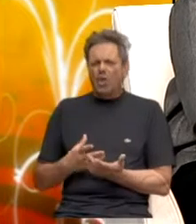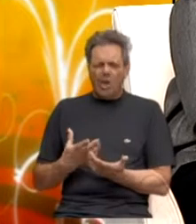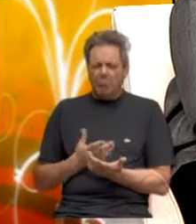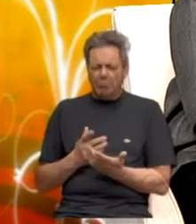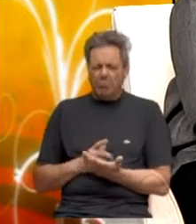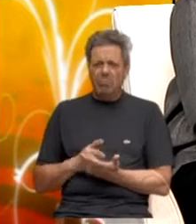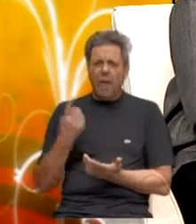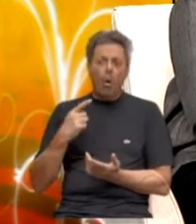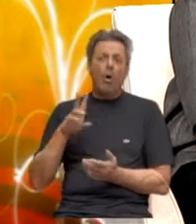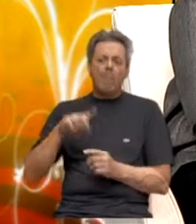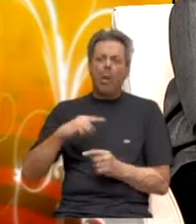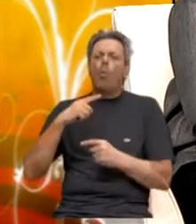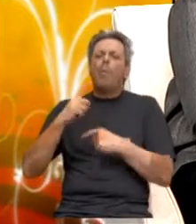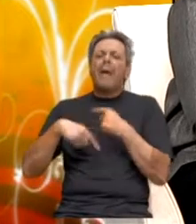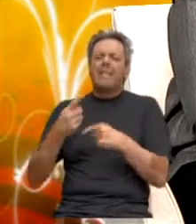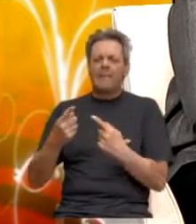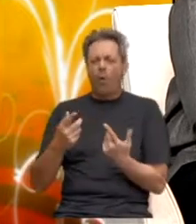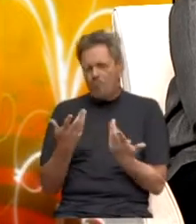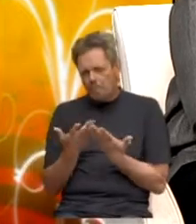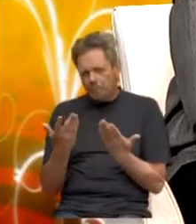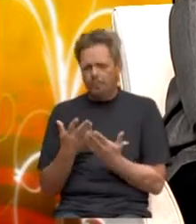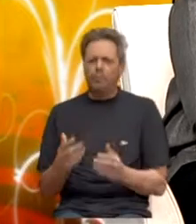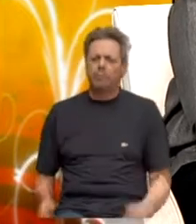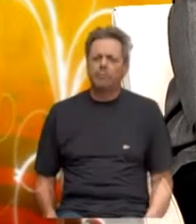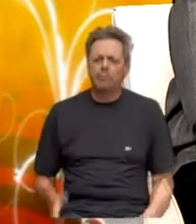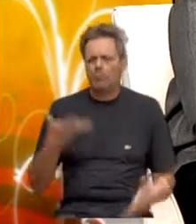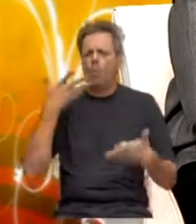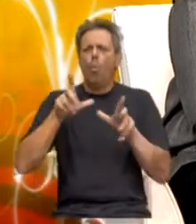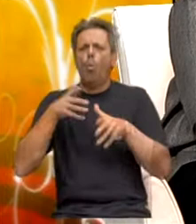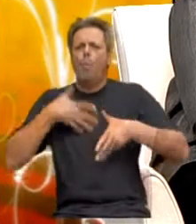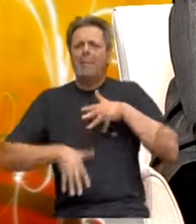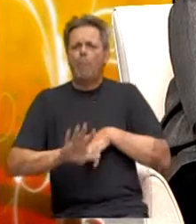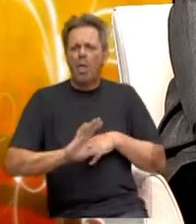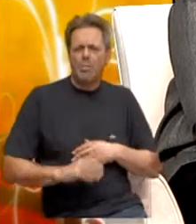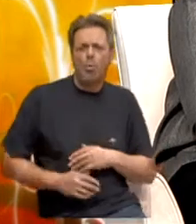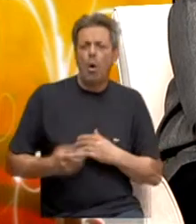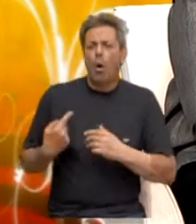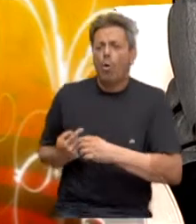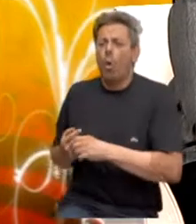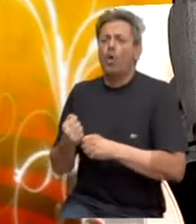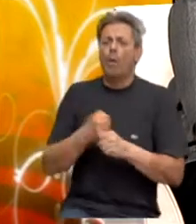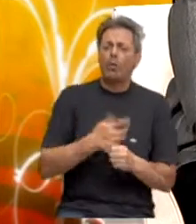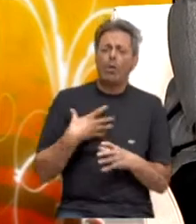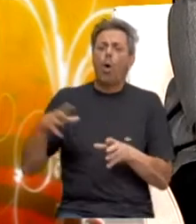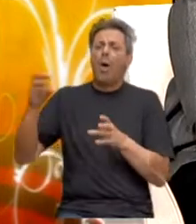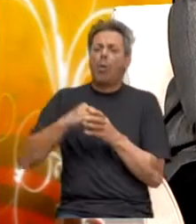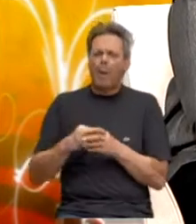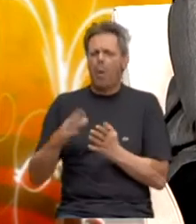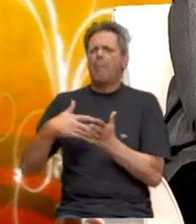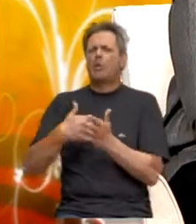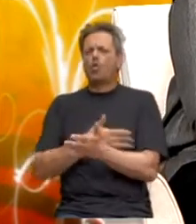toga što imaju nasljedni poremećaj u metabolizmu kolesterola koji dovodi do nakupljanja kolesterola u krvnim